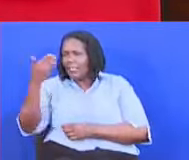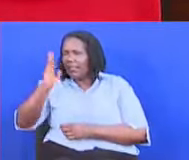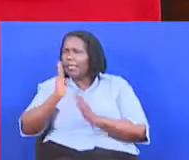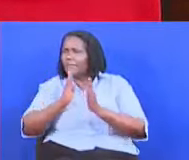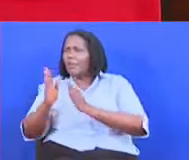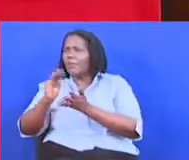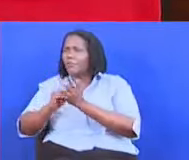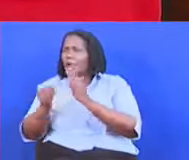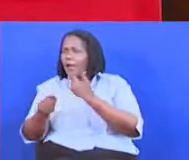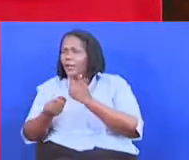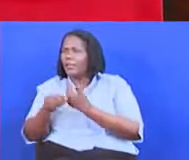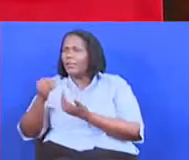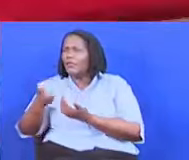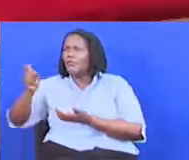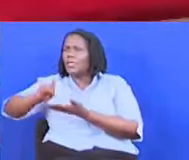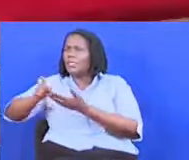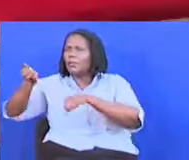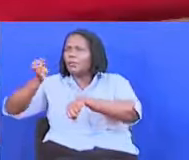za saratani za awali?